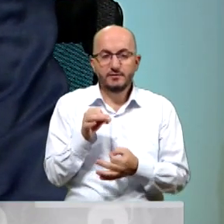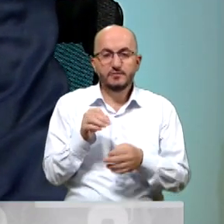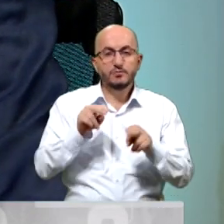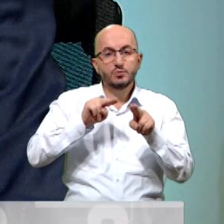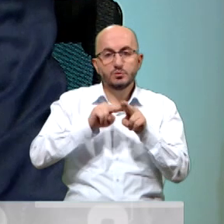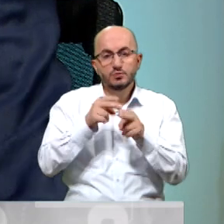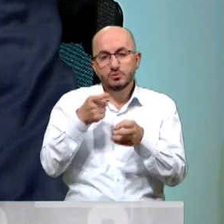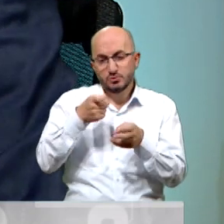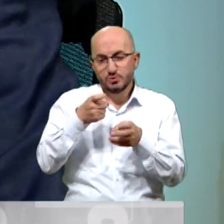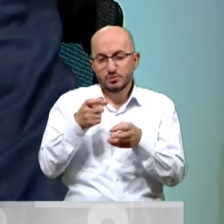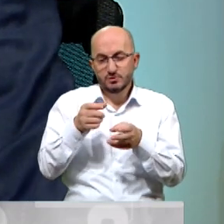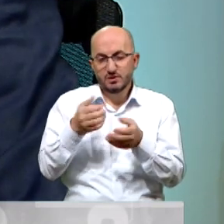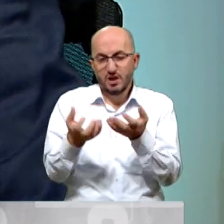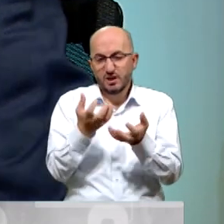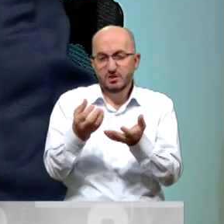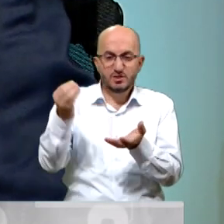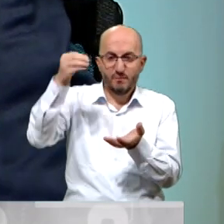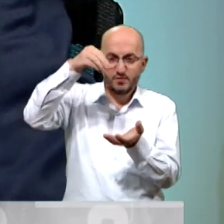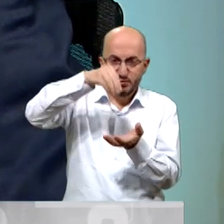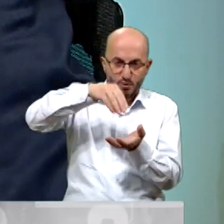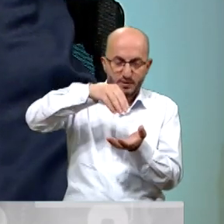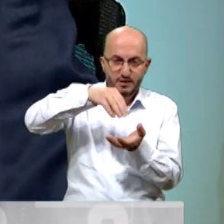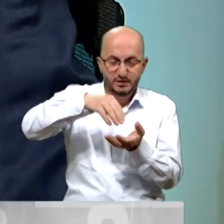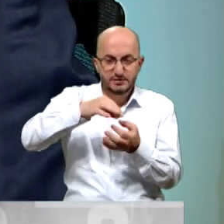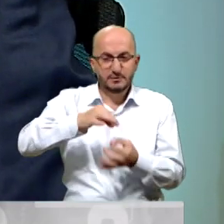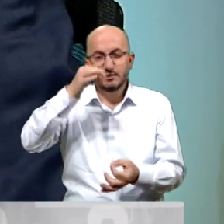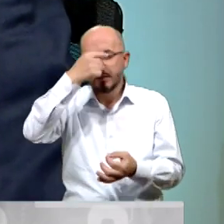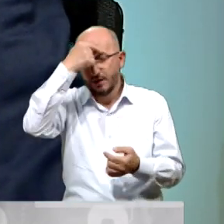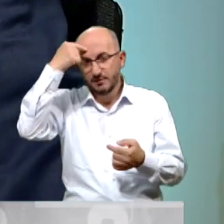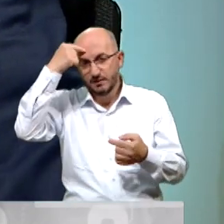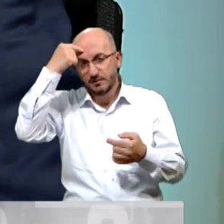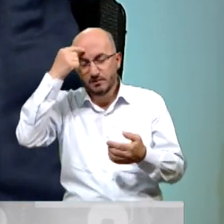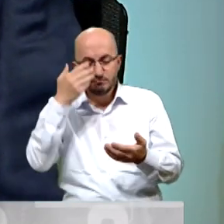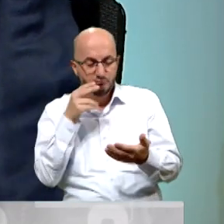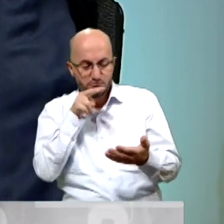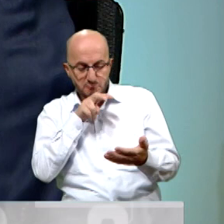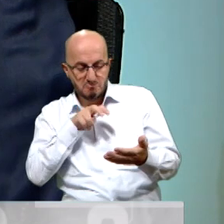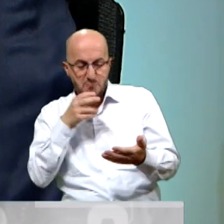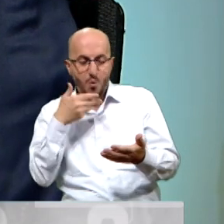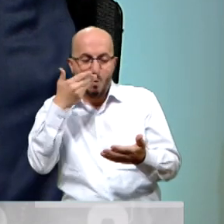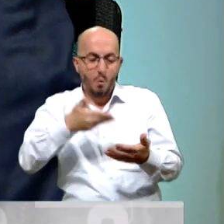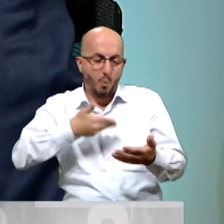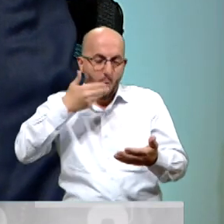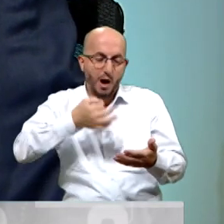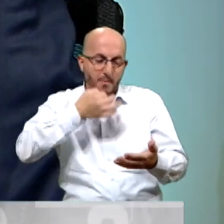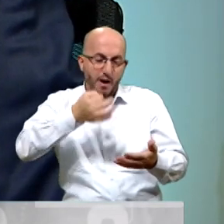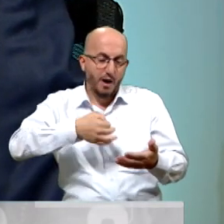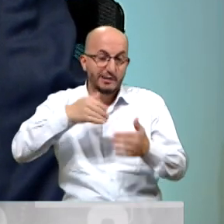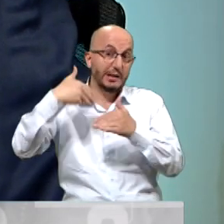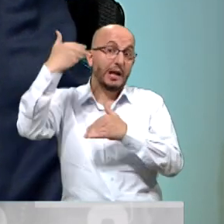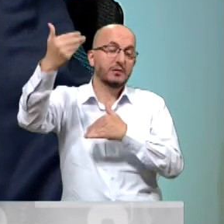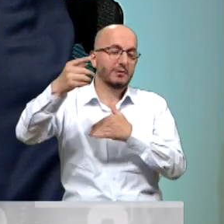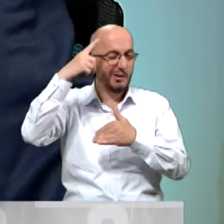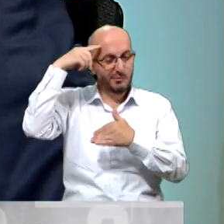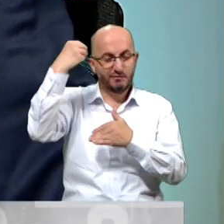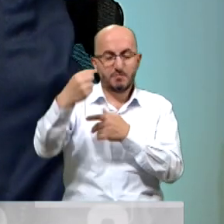dökerek oralardan insanların kaderini okuması veya şöyledir böyledir gibi bir takım